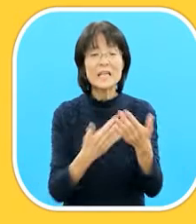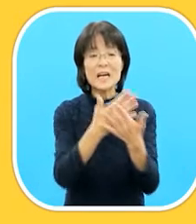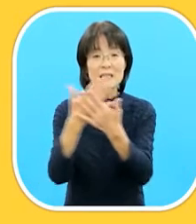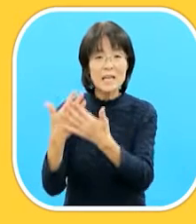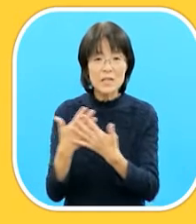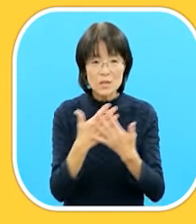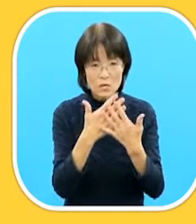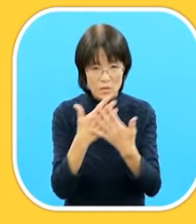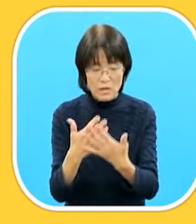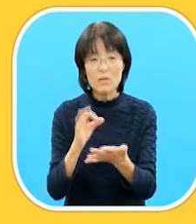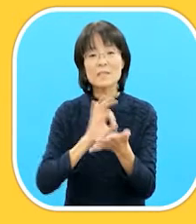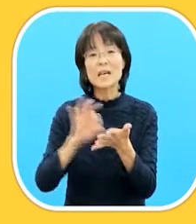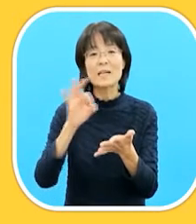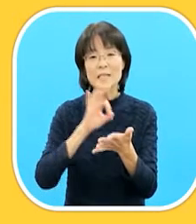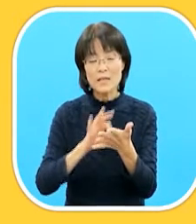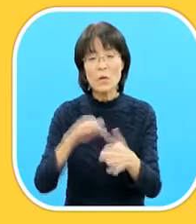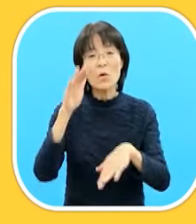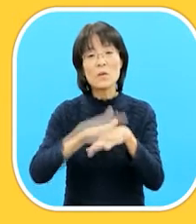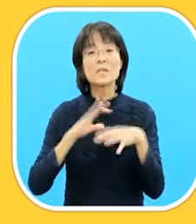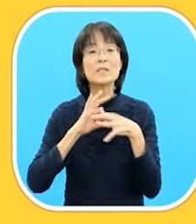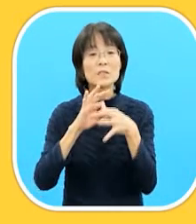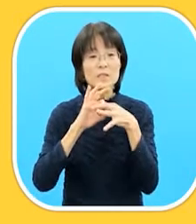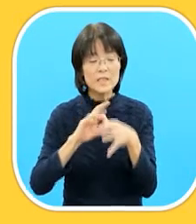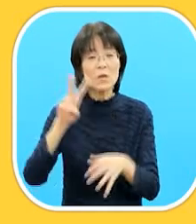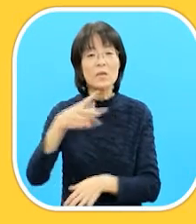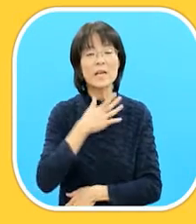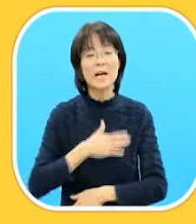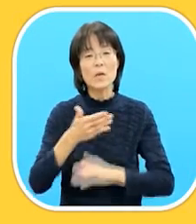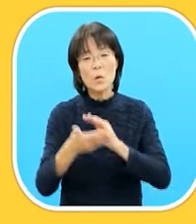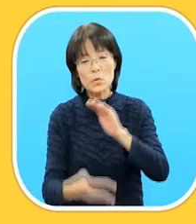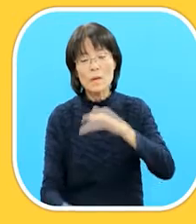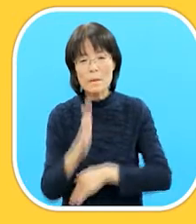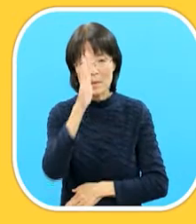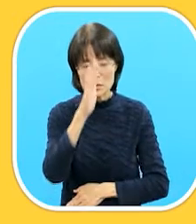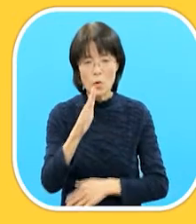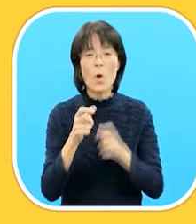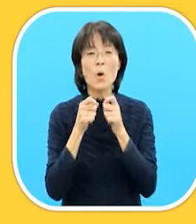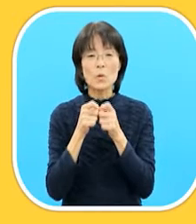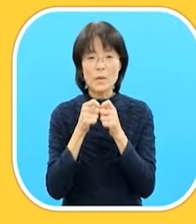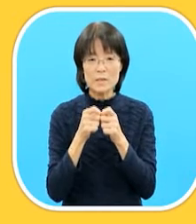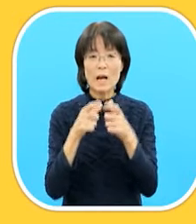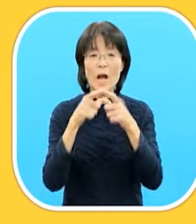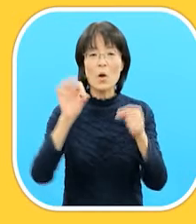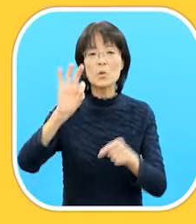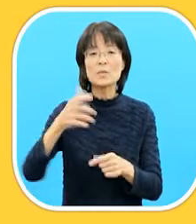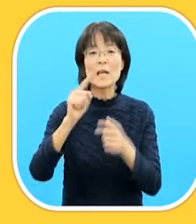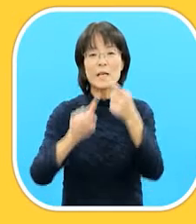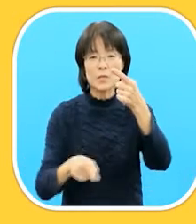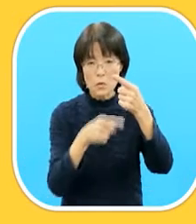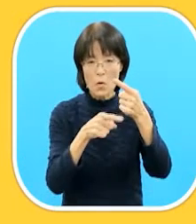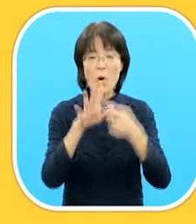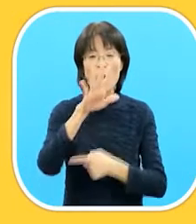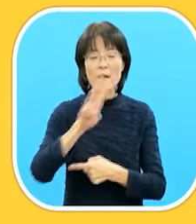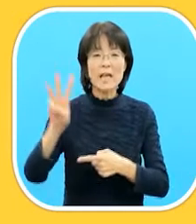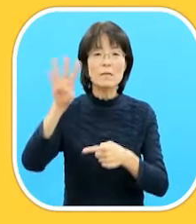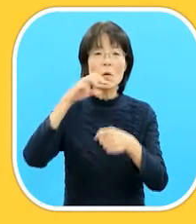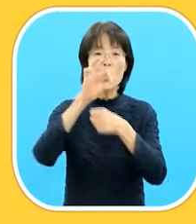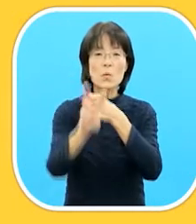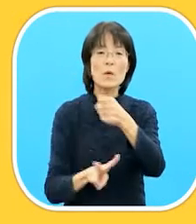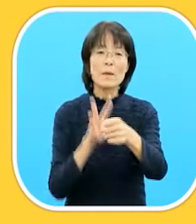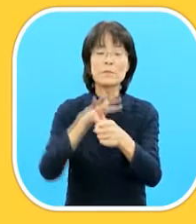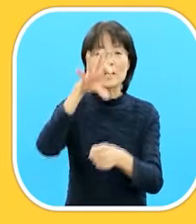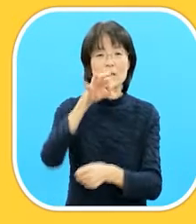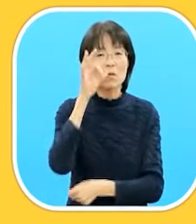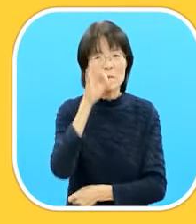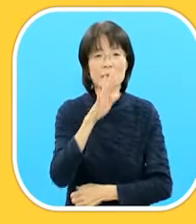ネットを利用して行うことができる手続きなどの理解を深めましょう。詳しくは国税庁または県の公式ウェブ